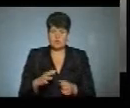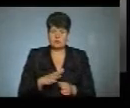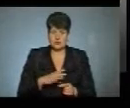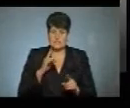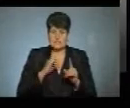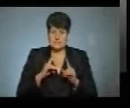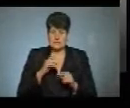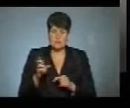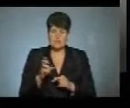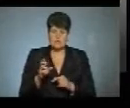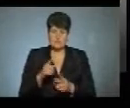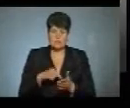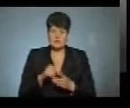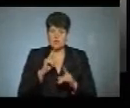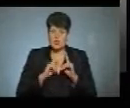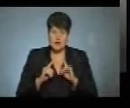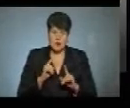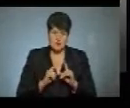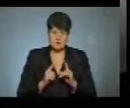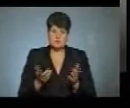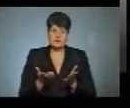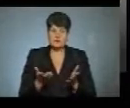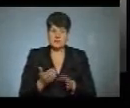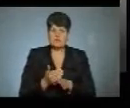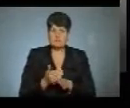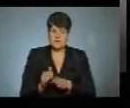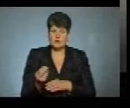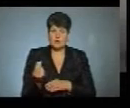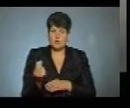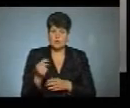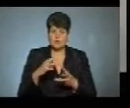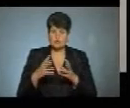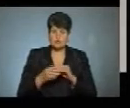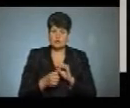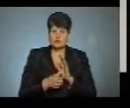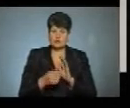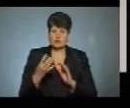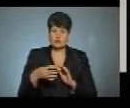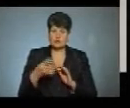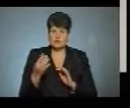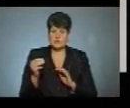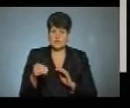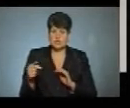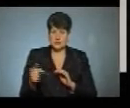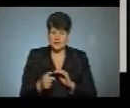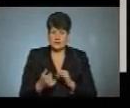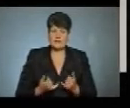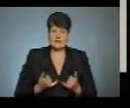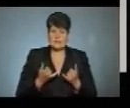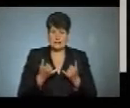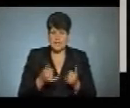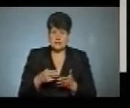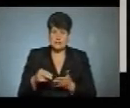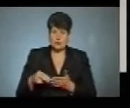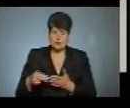сесія Борщівської міської ради, на якій виділено кошти в сумі 644 тисячі гривень для